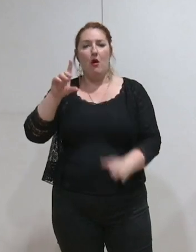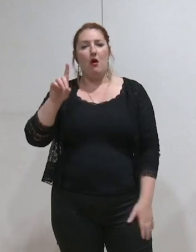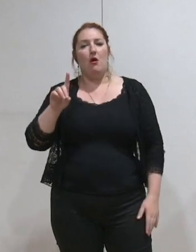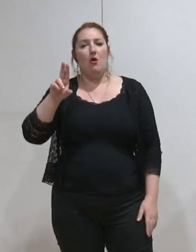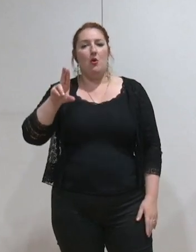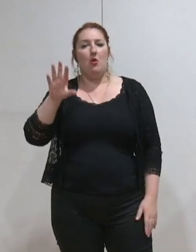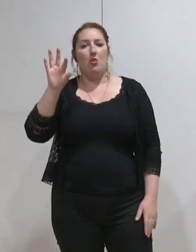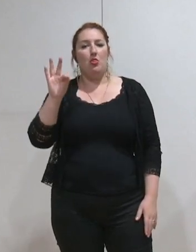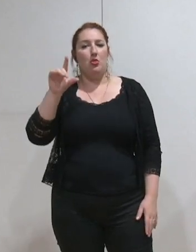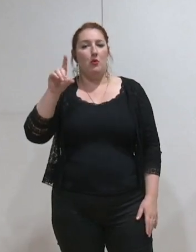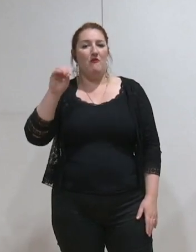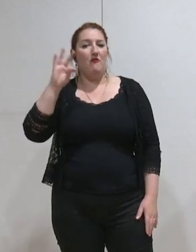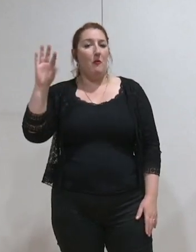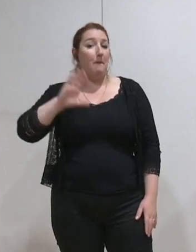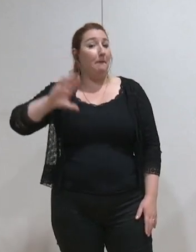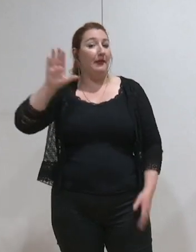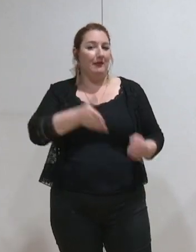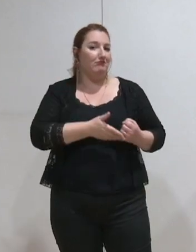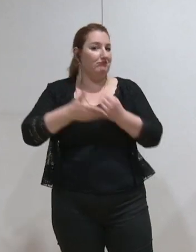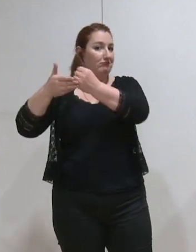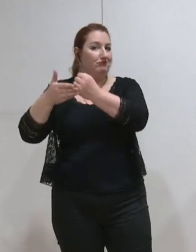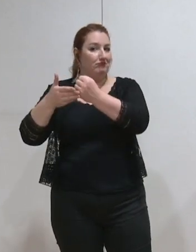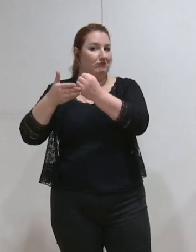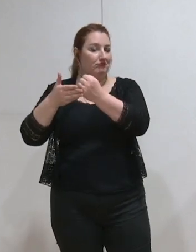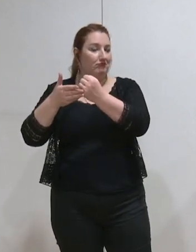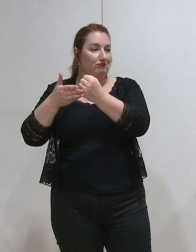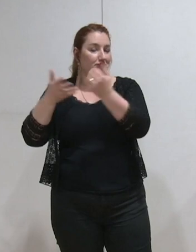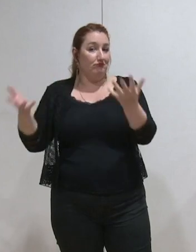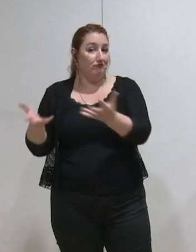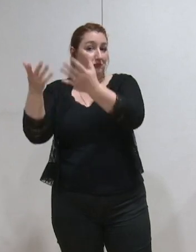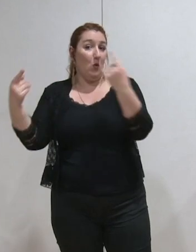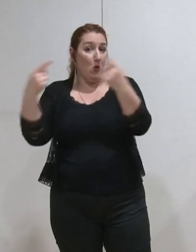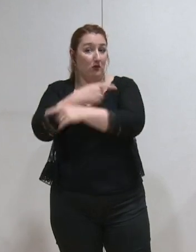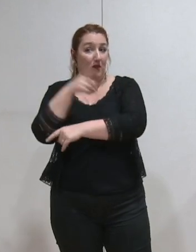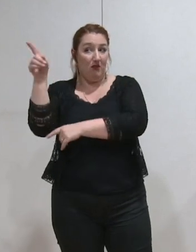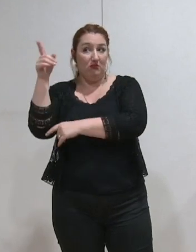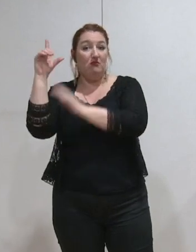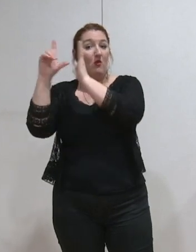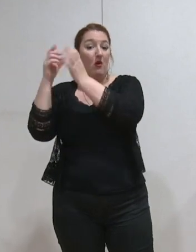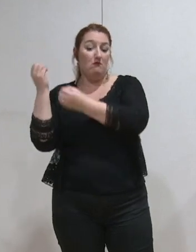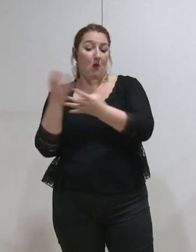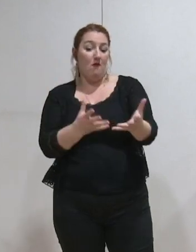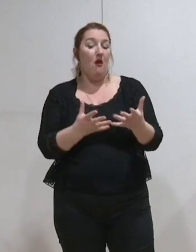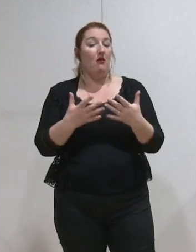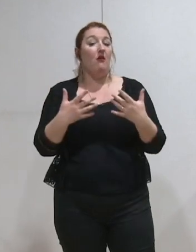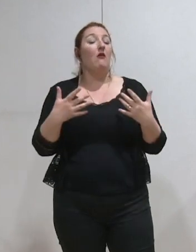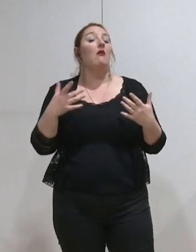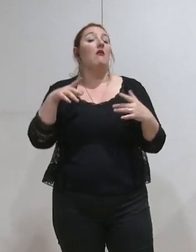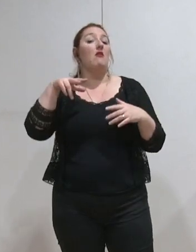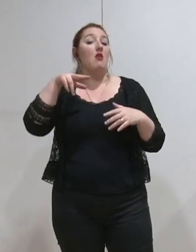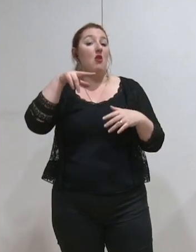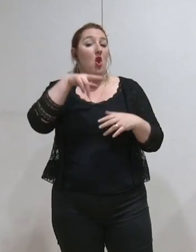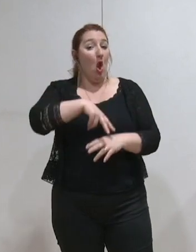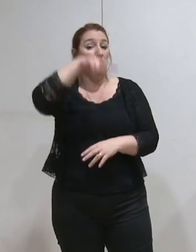qui en réalité alimente encore un peu plus la crise du logement dans ce pays et s'il y a crise du logement il y a évidemment encore plus